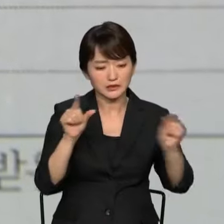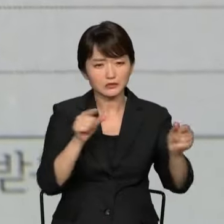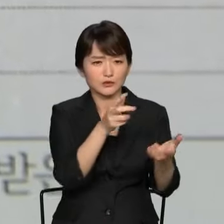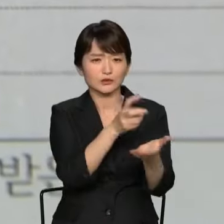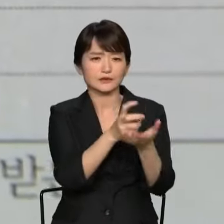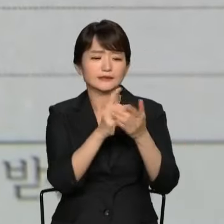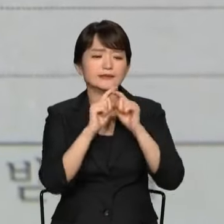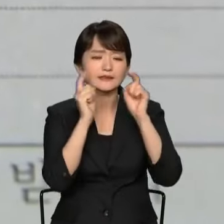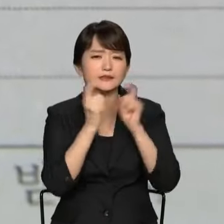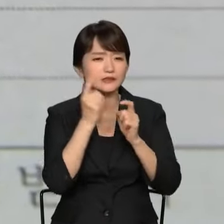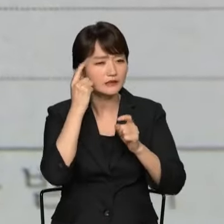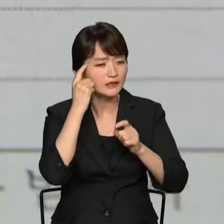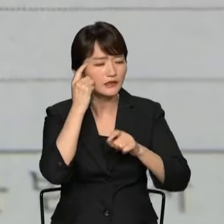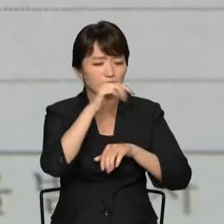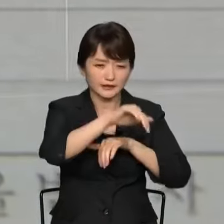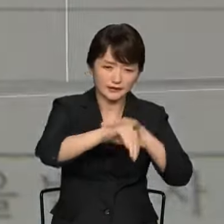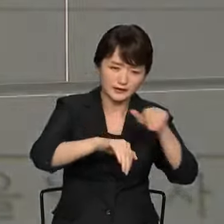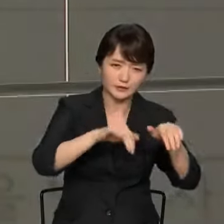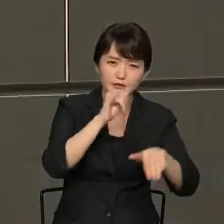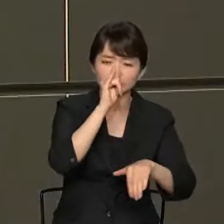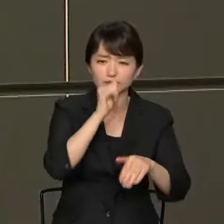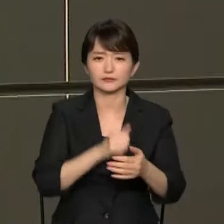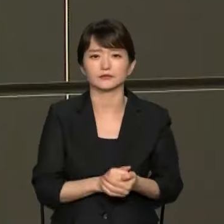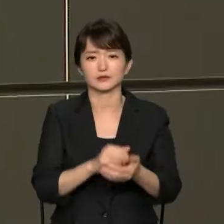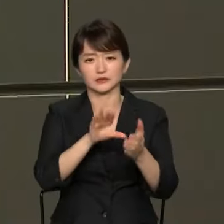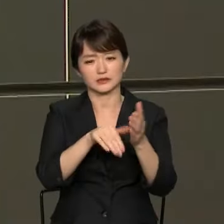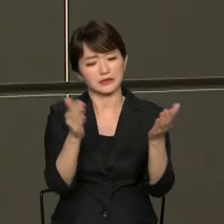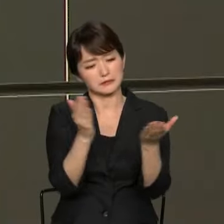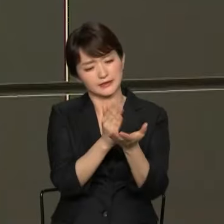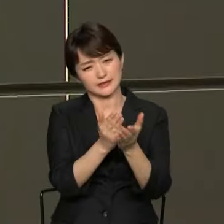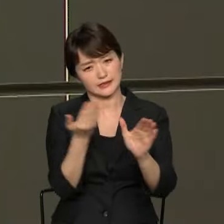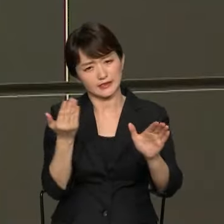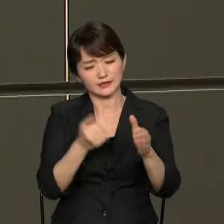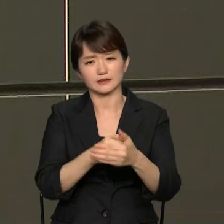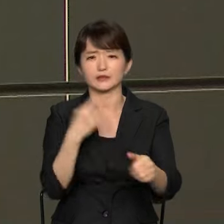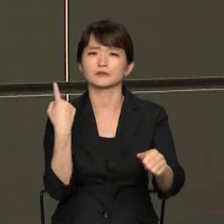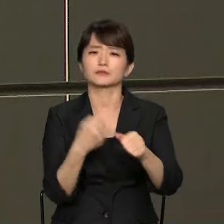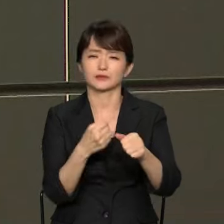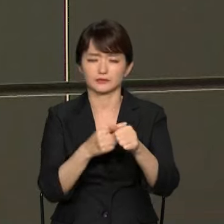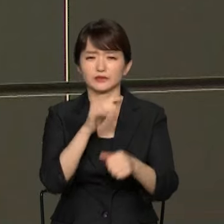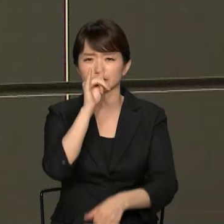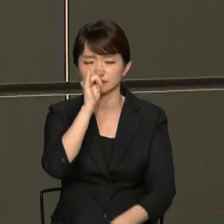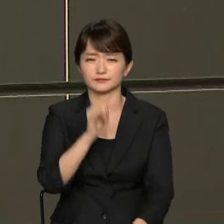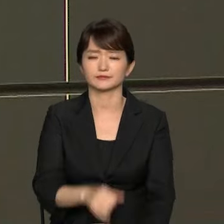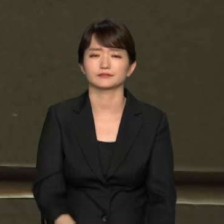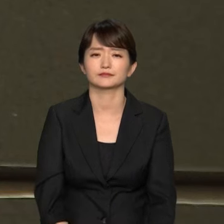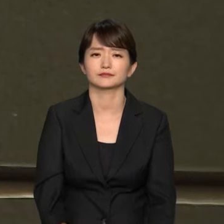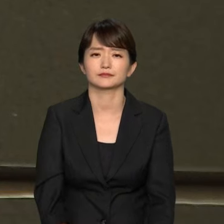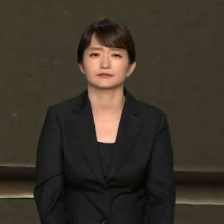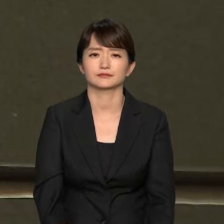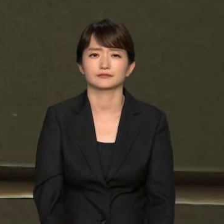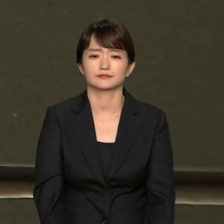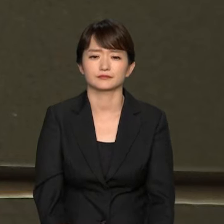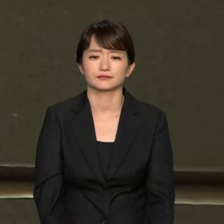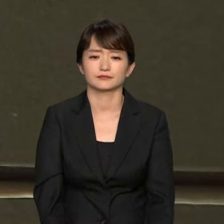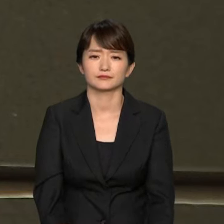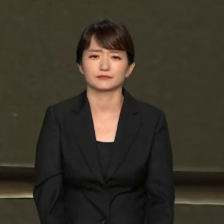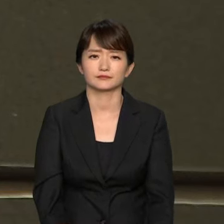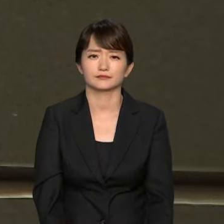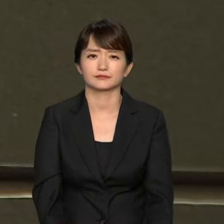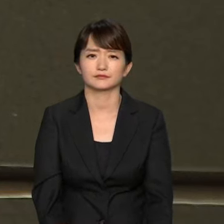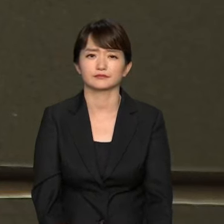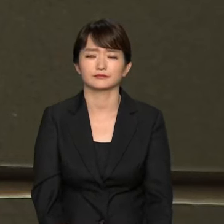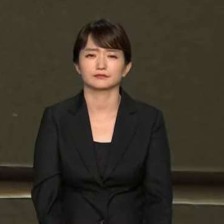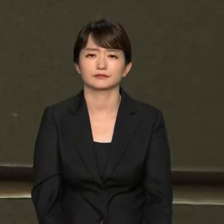주관적인 판단이 개입될 여지가 커 시대에 맞지 않는 조항이라는 지적도 여전히 나오고 있습니다 JTBC